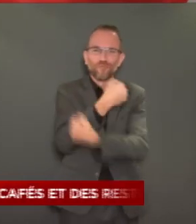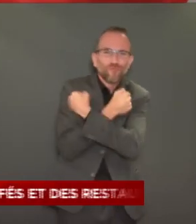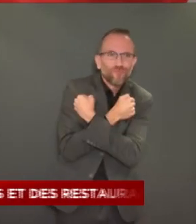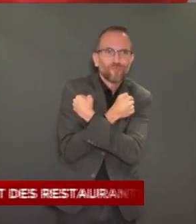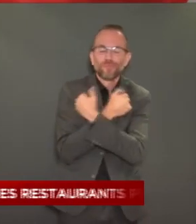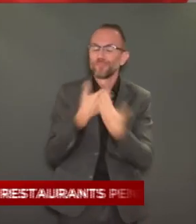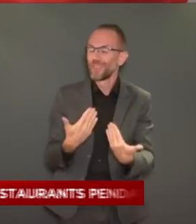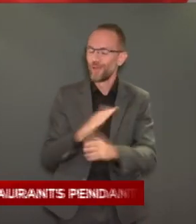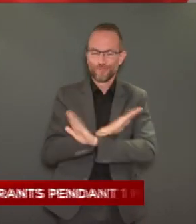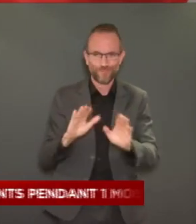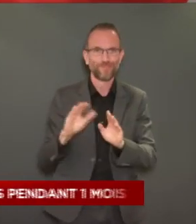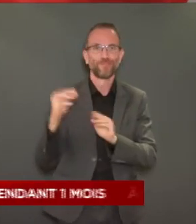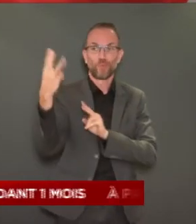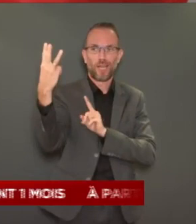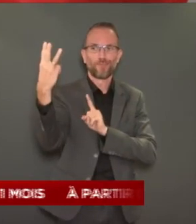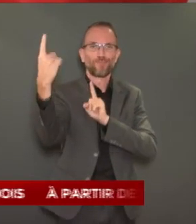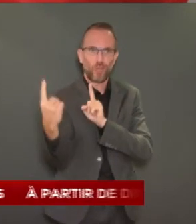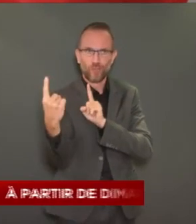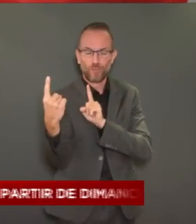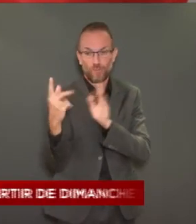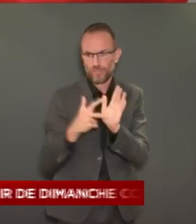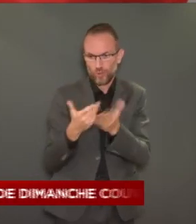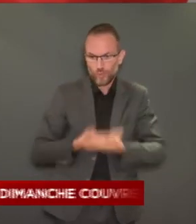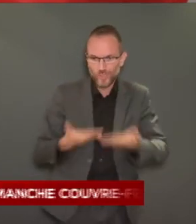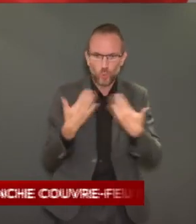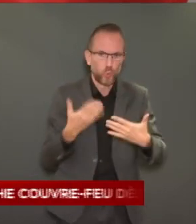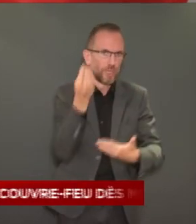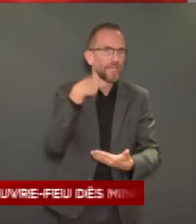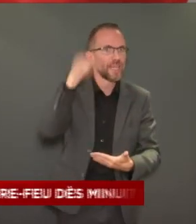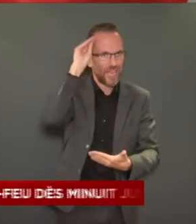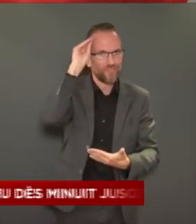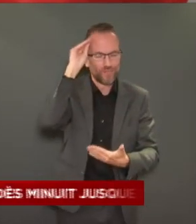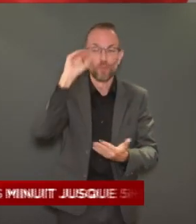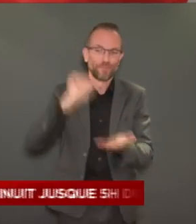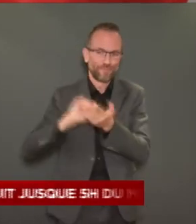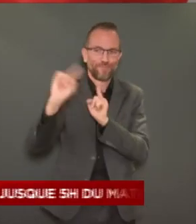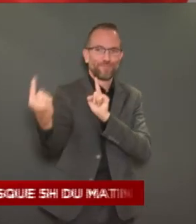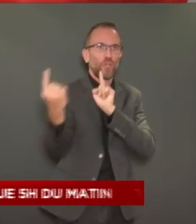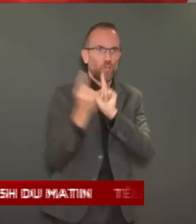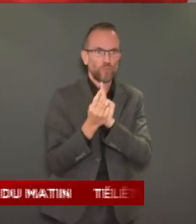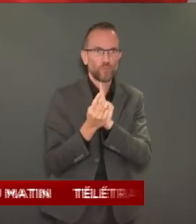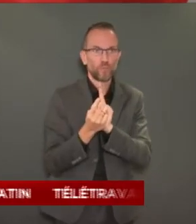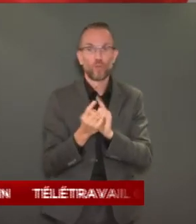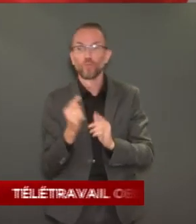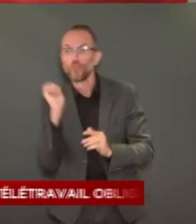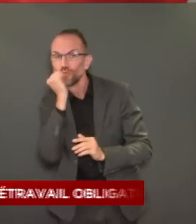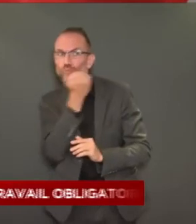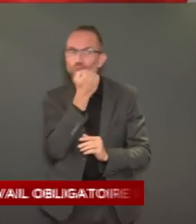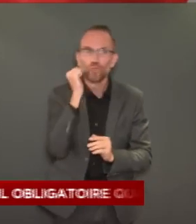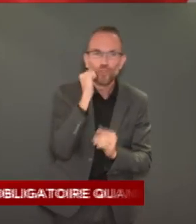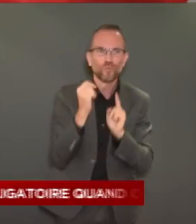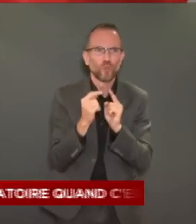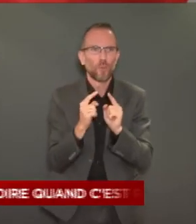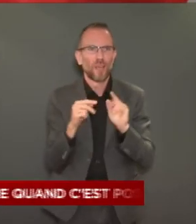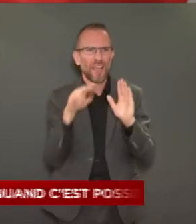aujourd'hui. On dit une personne que vous pouvez embrasser, avec laquelle la règle de distance ne joue